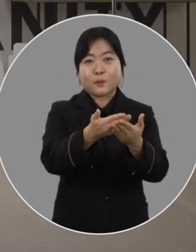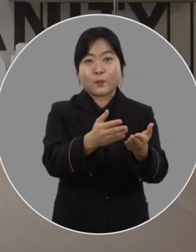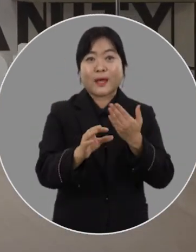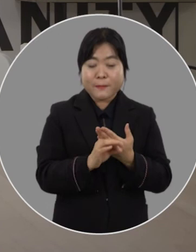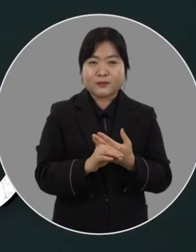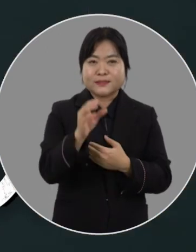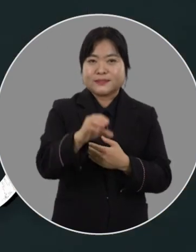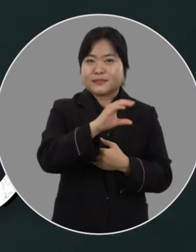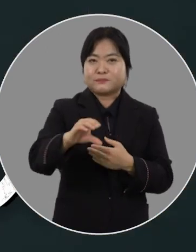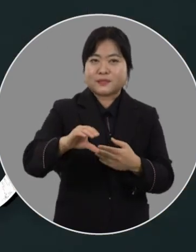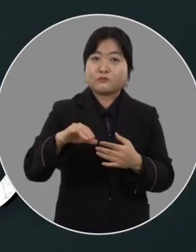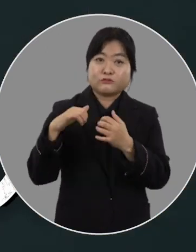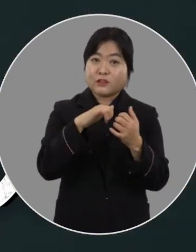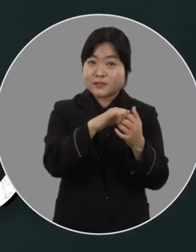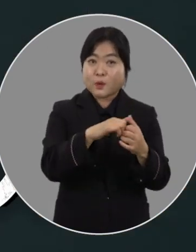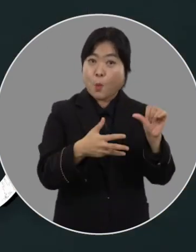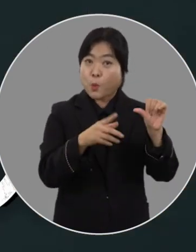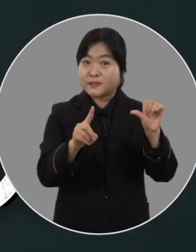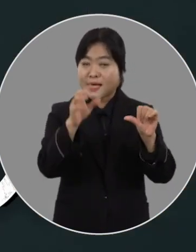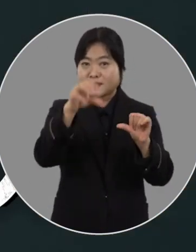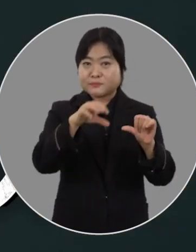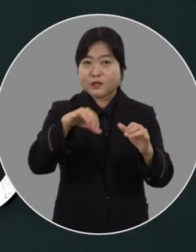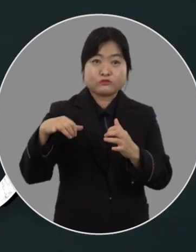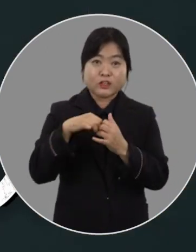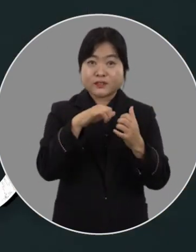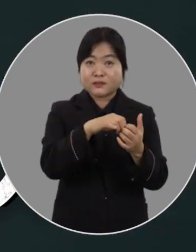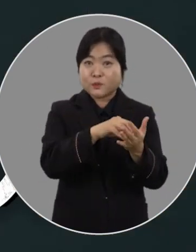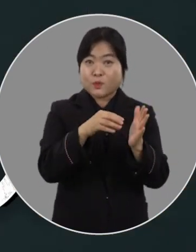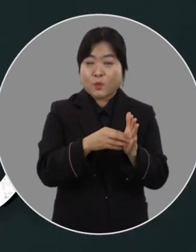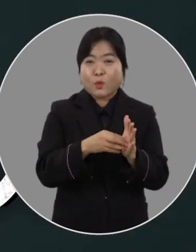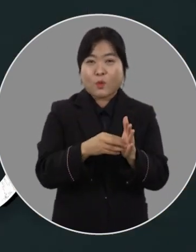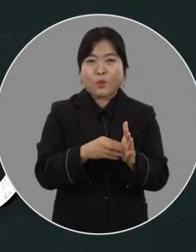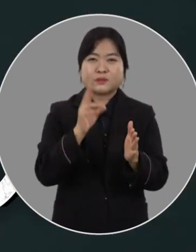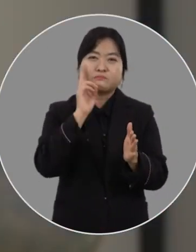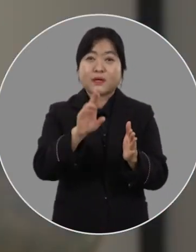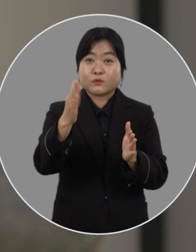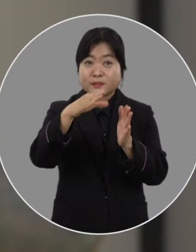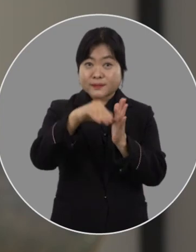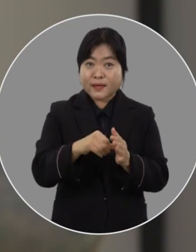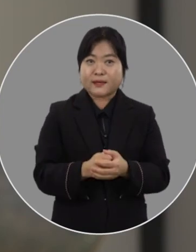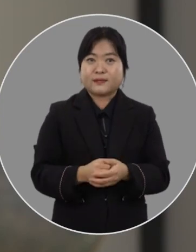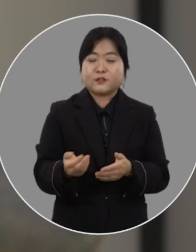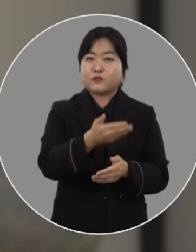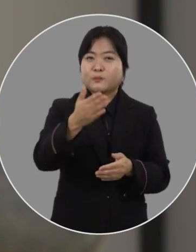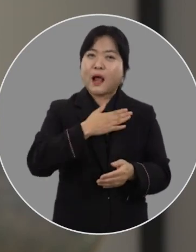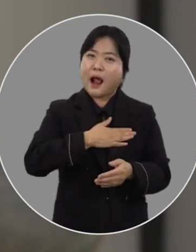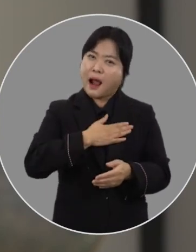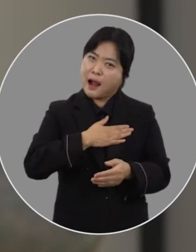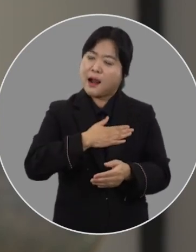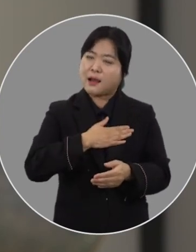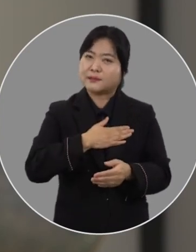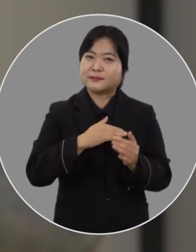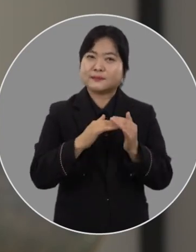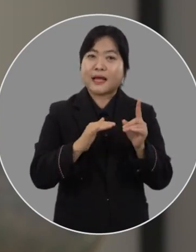희망을 드려본다면 십자군 전쟁이 5차 십자군 전쟁 정도로 무르익었을 때 여러분들이 알만한